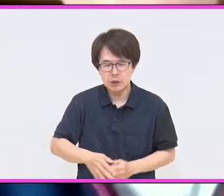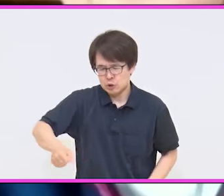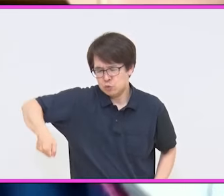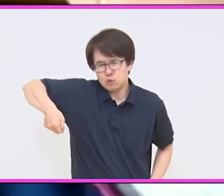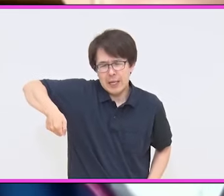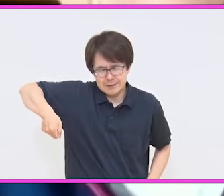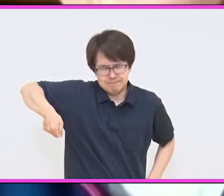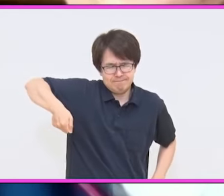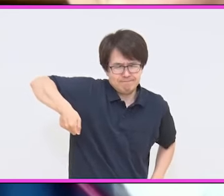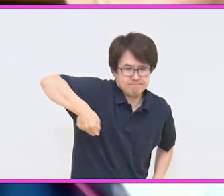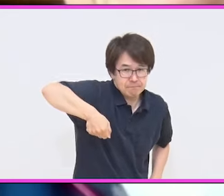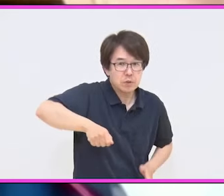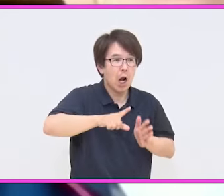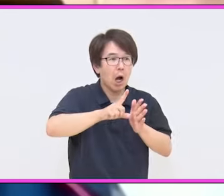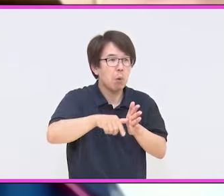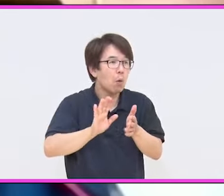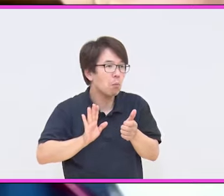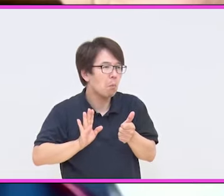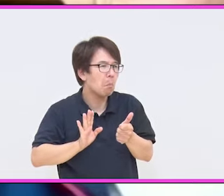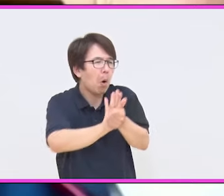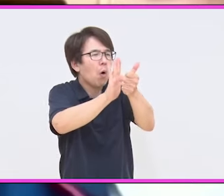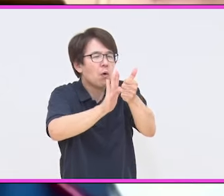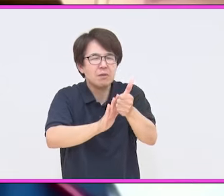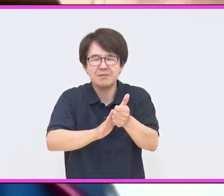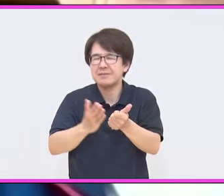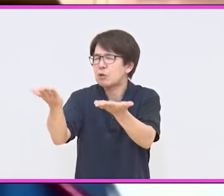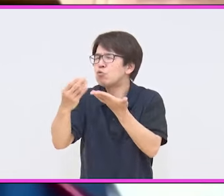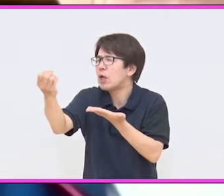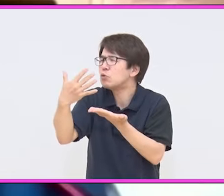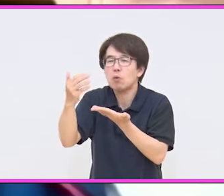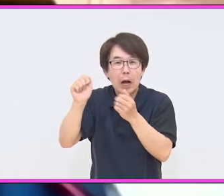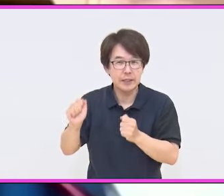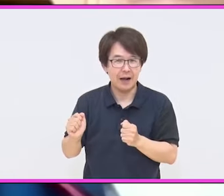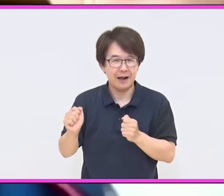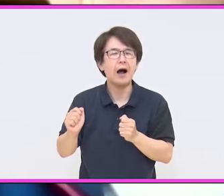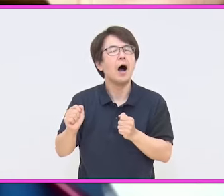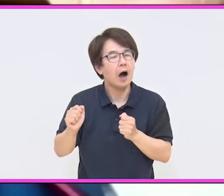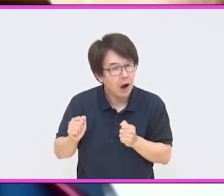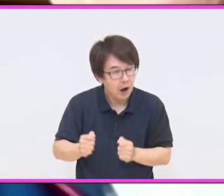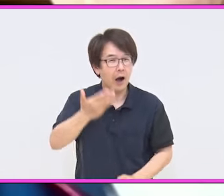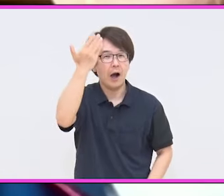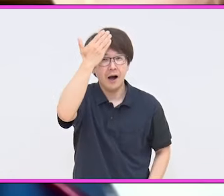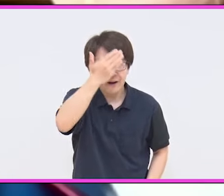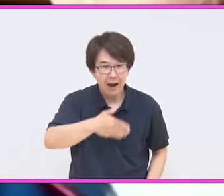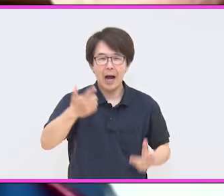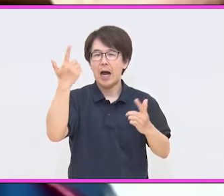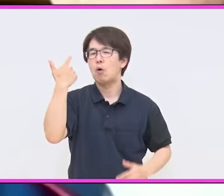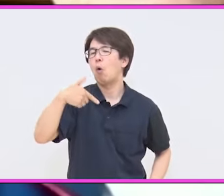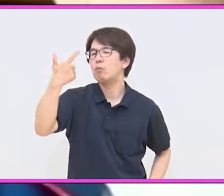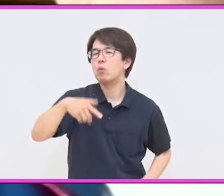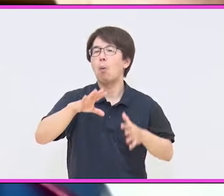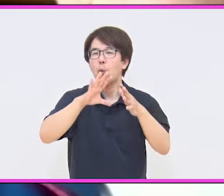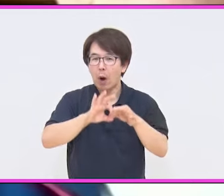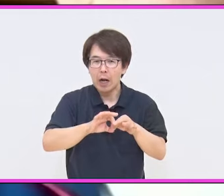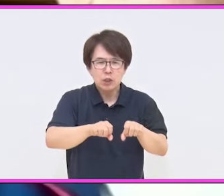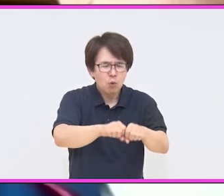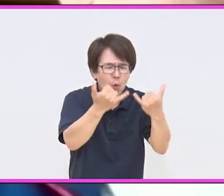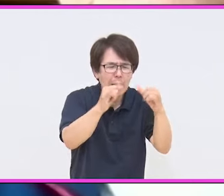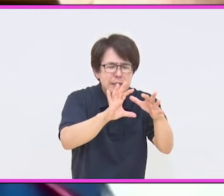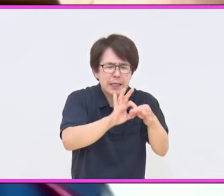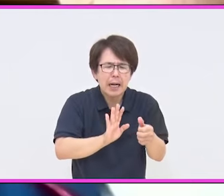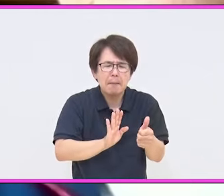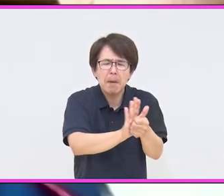って歩いていたら持ってあげようかと声をかけてくれる人がいたんですね。きっとロンドンでは障害者だからじゃなくて困っている